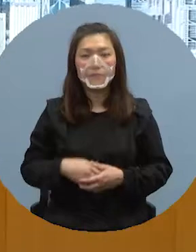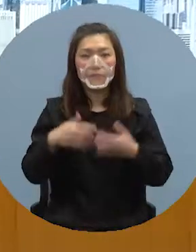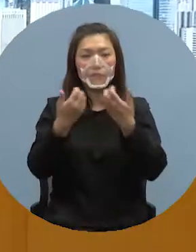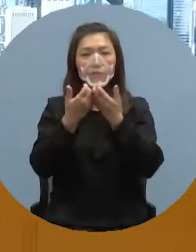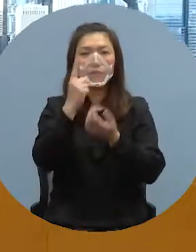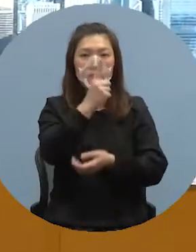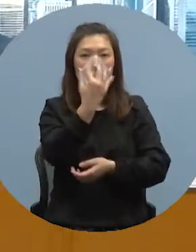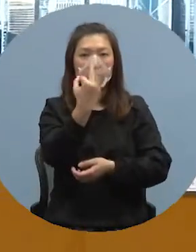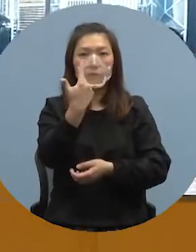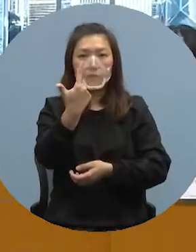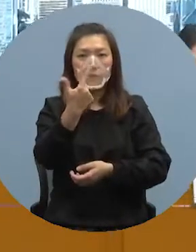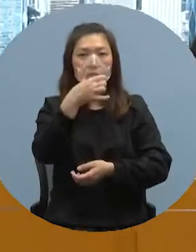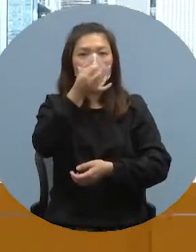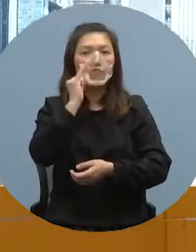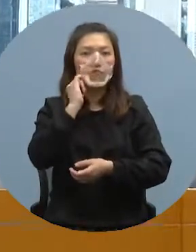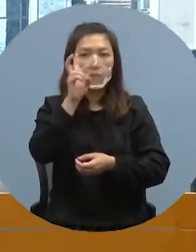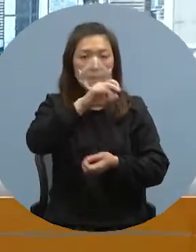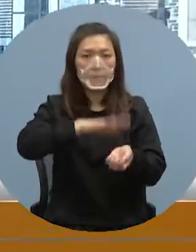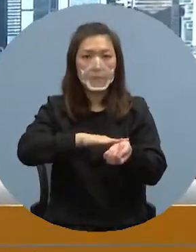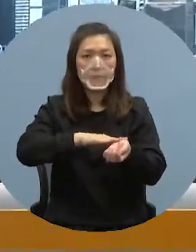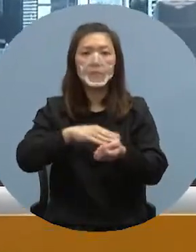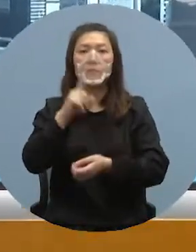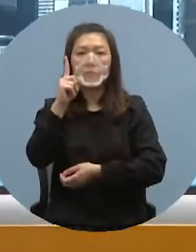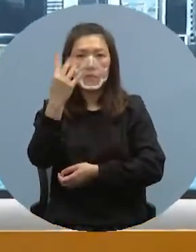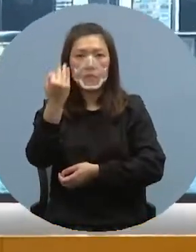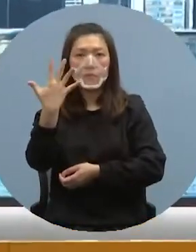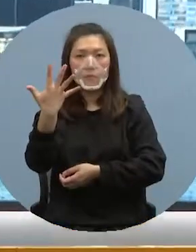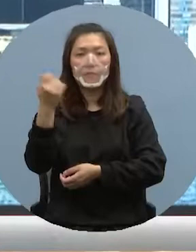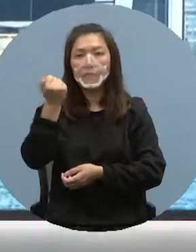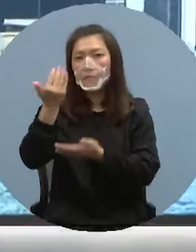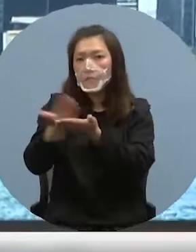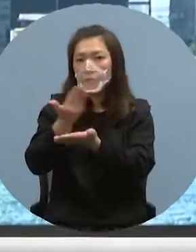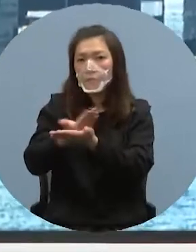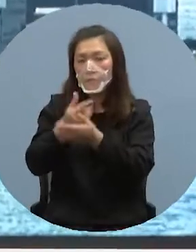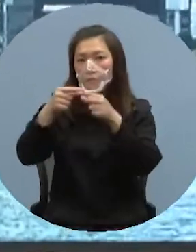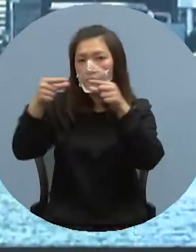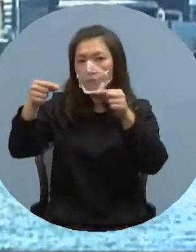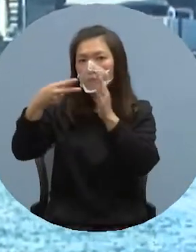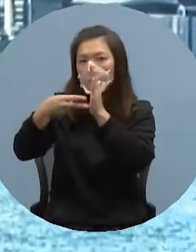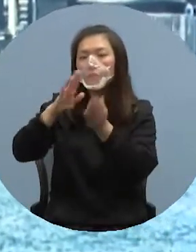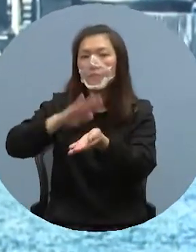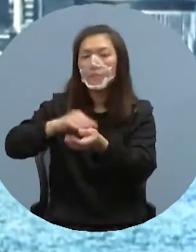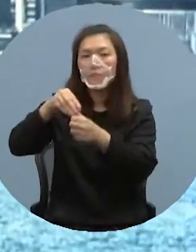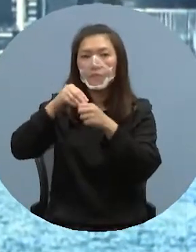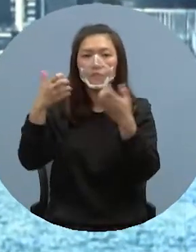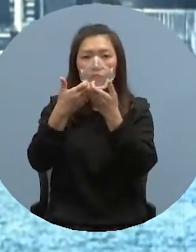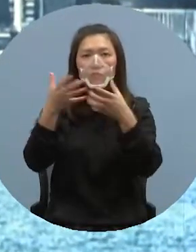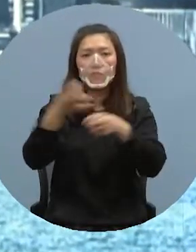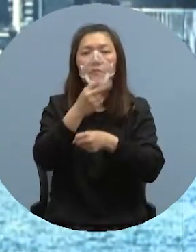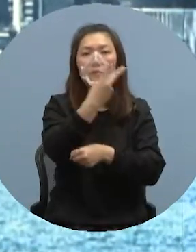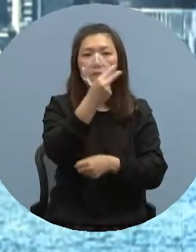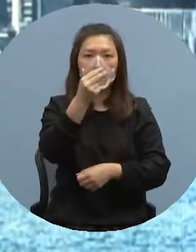有138宗是核酸檢測陽性的個案，同埋135宗是快速檢測陽性個案，總數